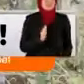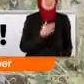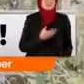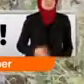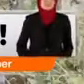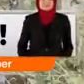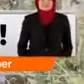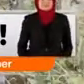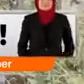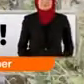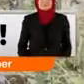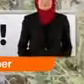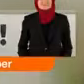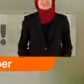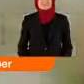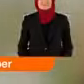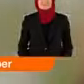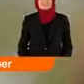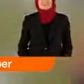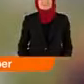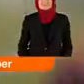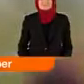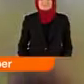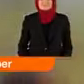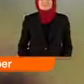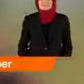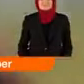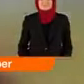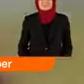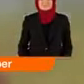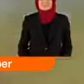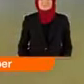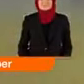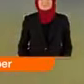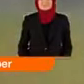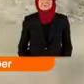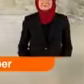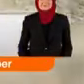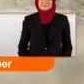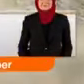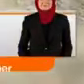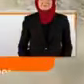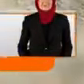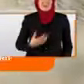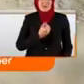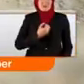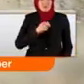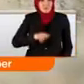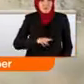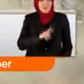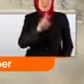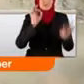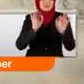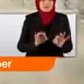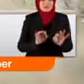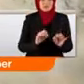Ne oluyor ya abi nasılsın şarkıları heyecanla yola çıkmış